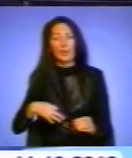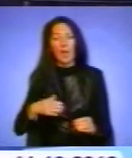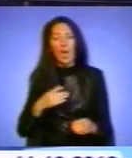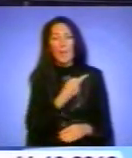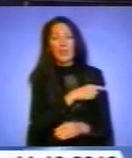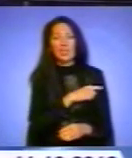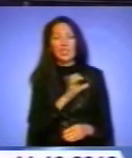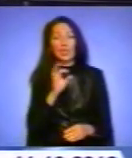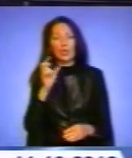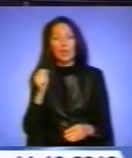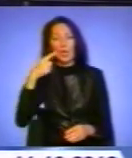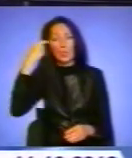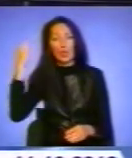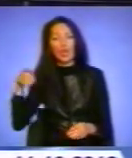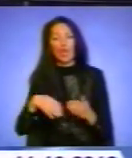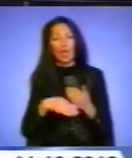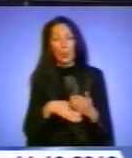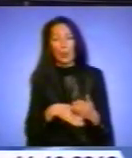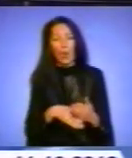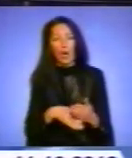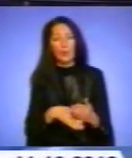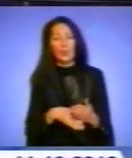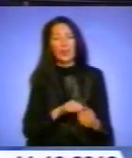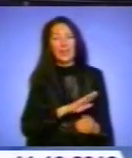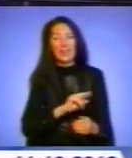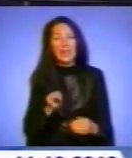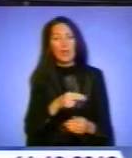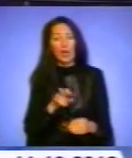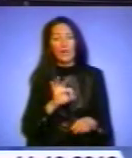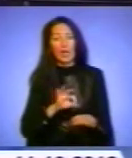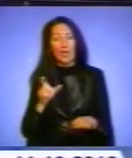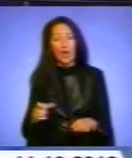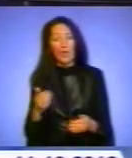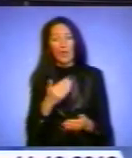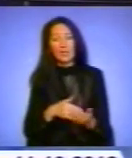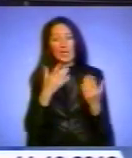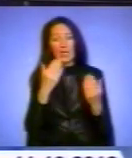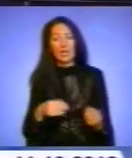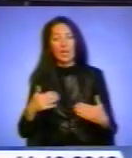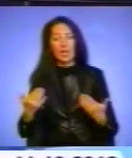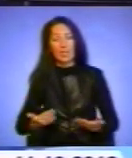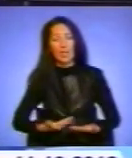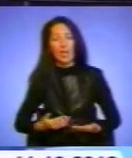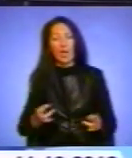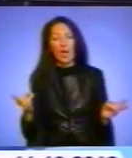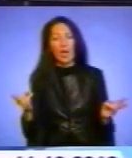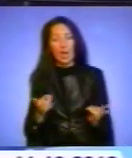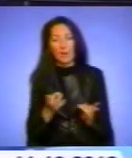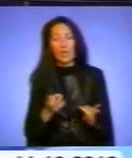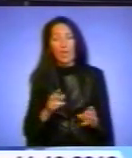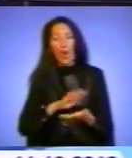Медична, соціальна та психологічна допомога невиліковним хворим в останні дні життя – неодмінна умова цивілізованої